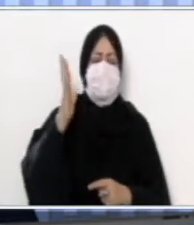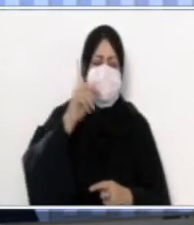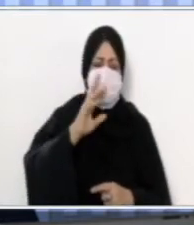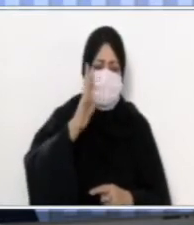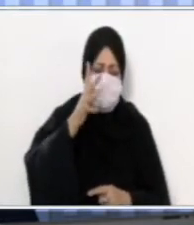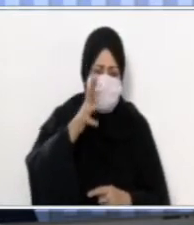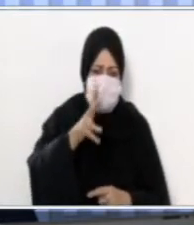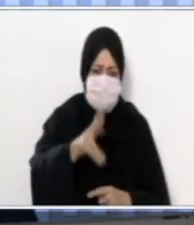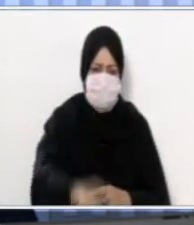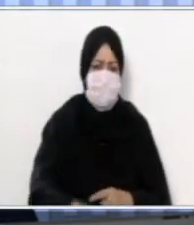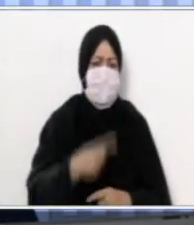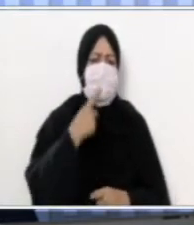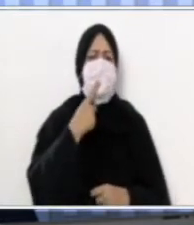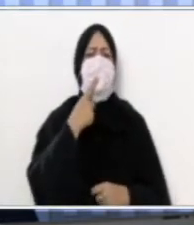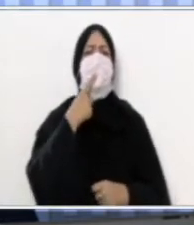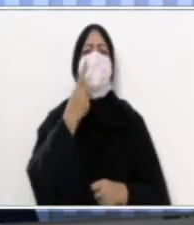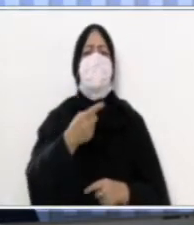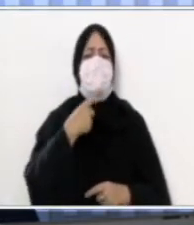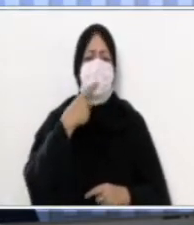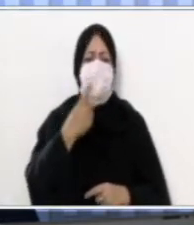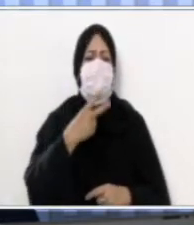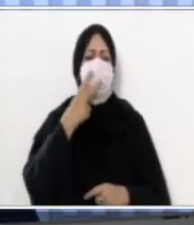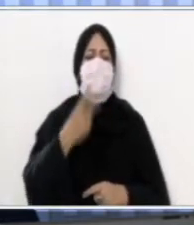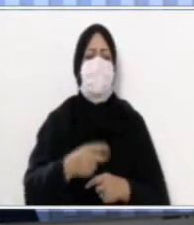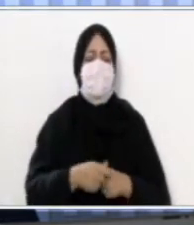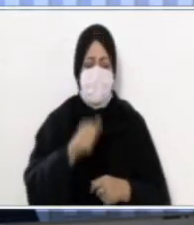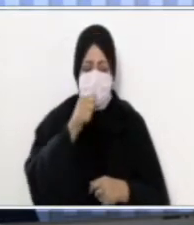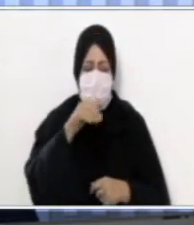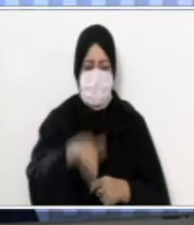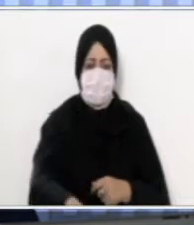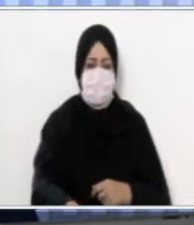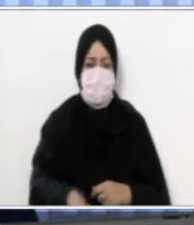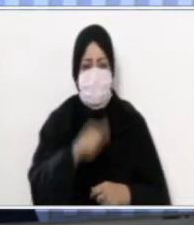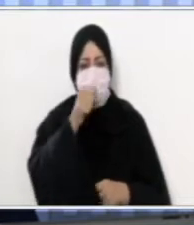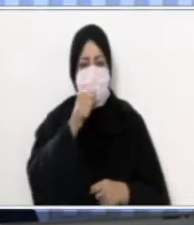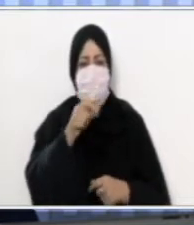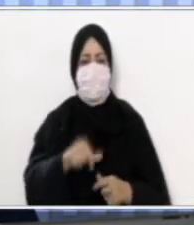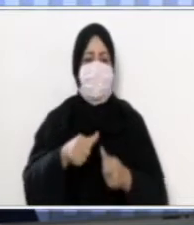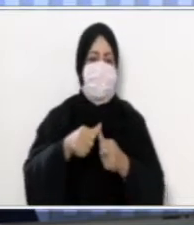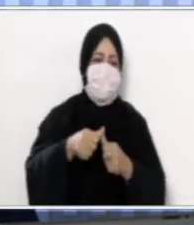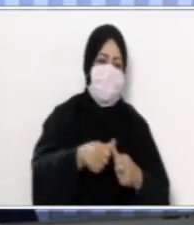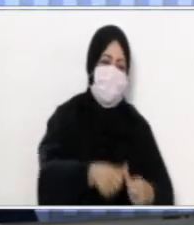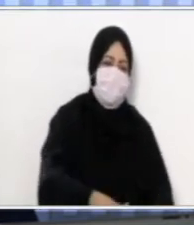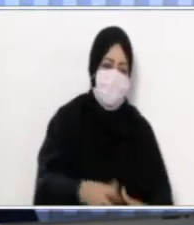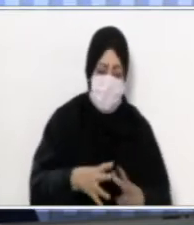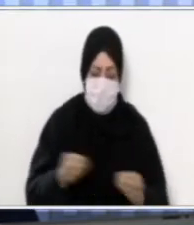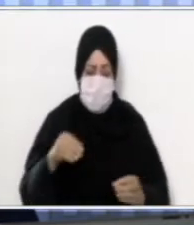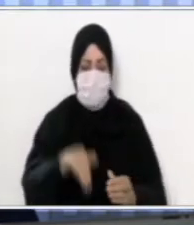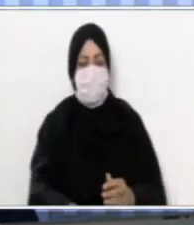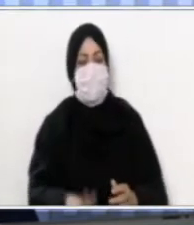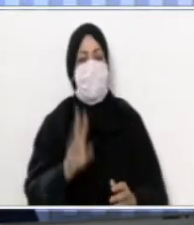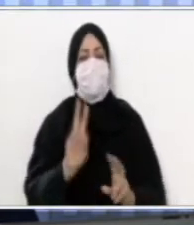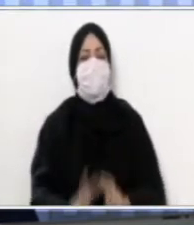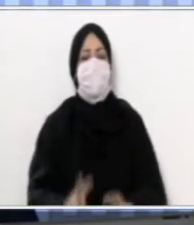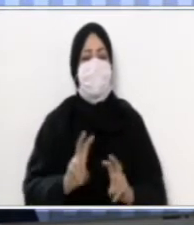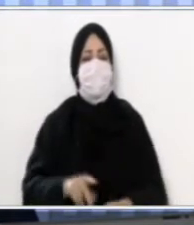حد يشرب من البئر أو يصلي في المسجد بناء المسجد يكتب الثواب لصاحب الصدقة، فثوابها